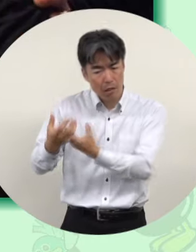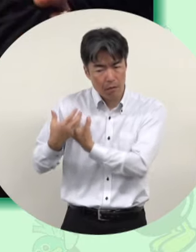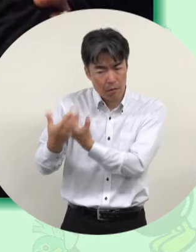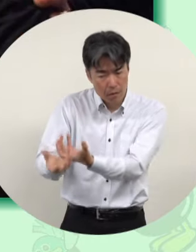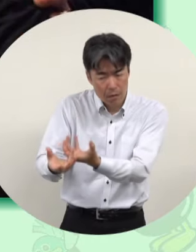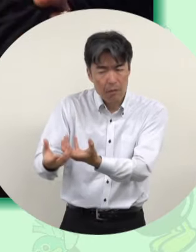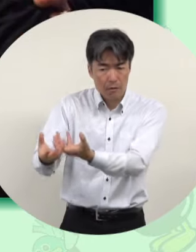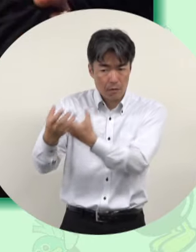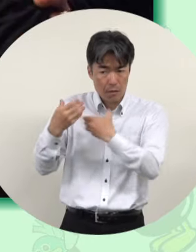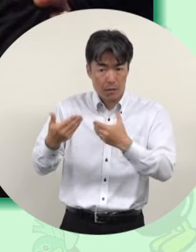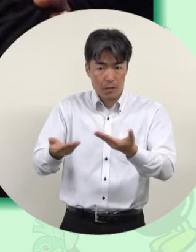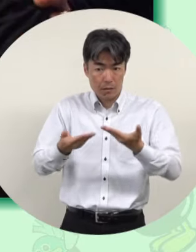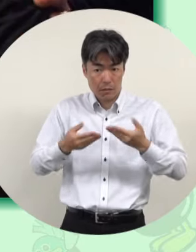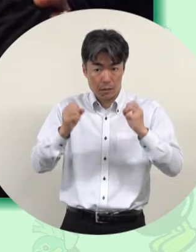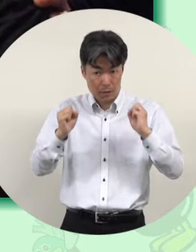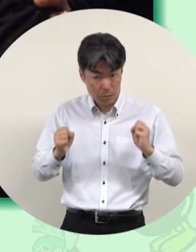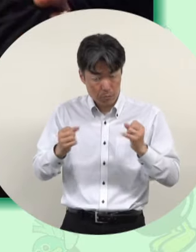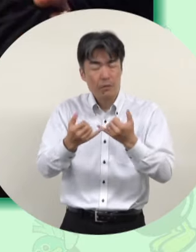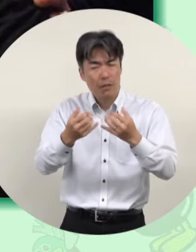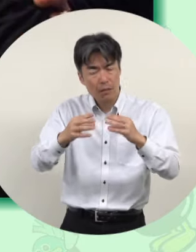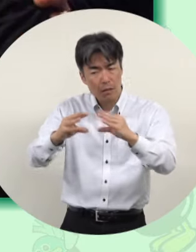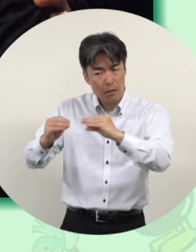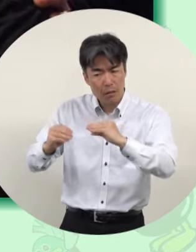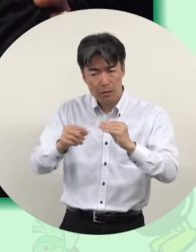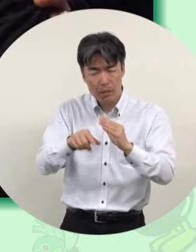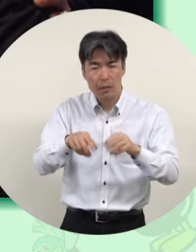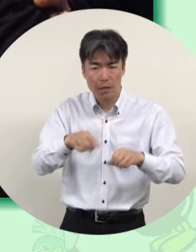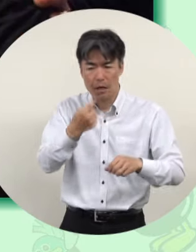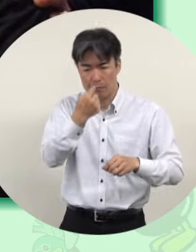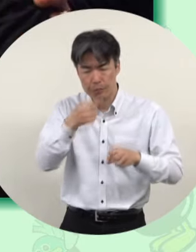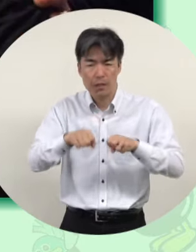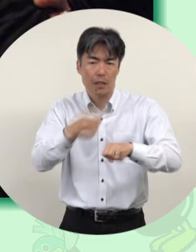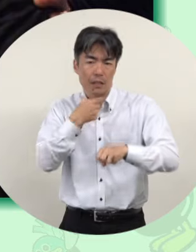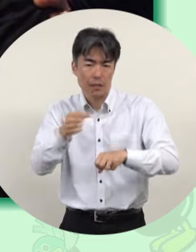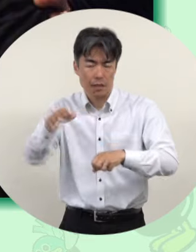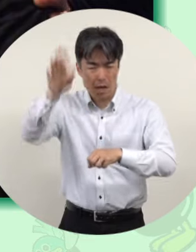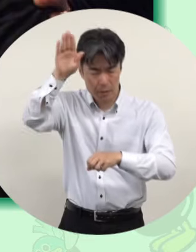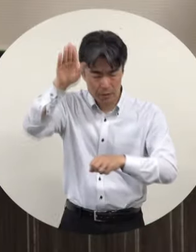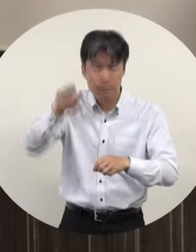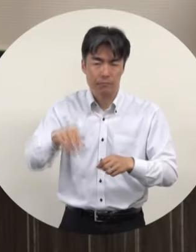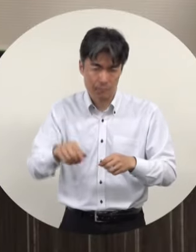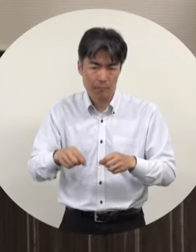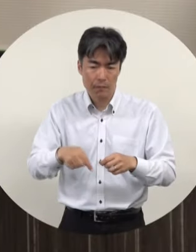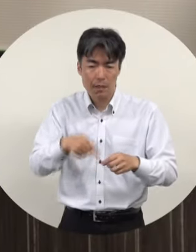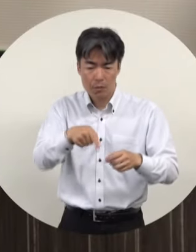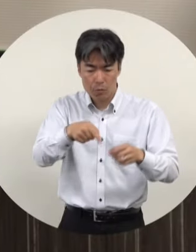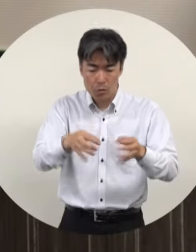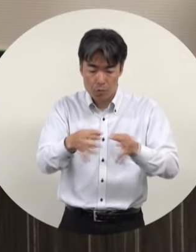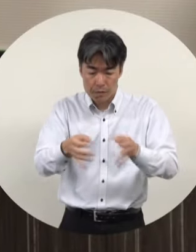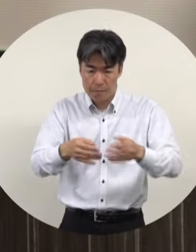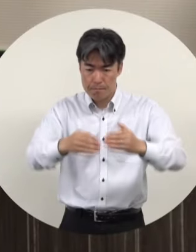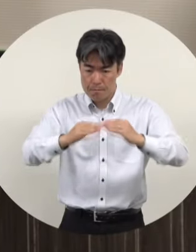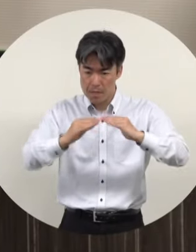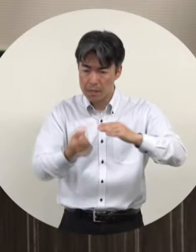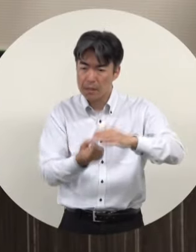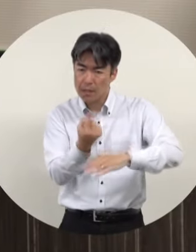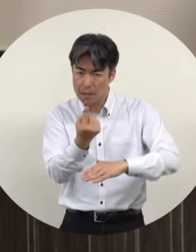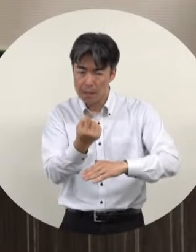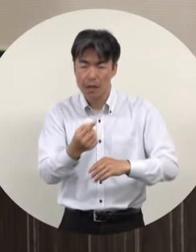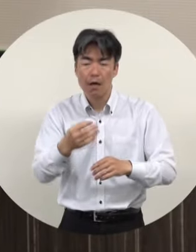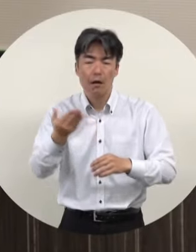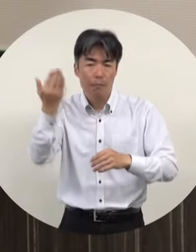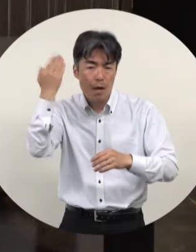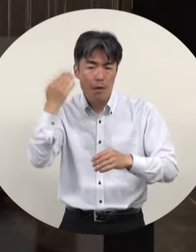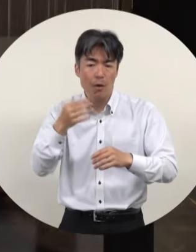らないかみたいな話になった時に、じゃあ僕はやりたいですっていうのがこちらの店のオープンのきっか